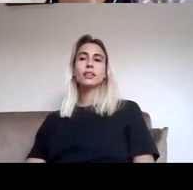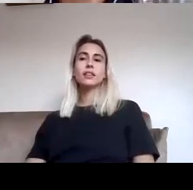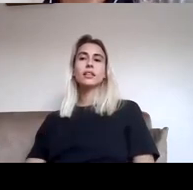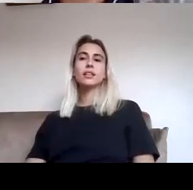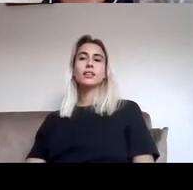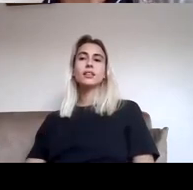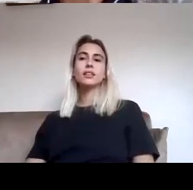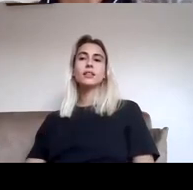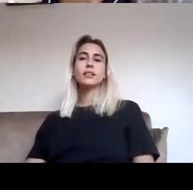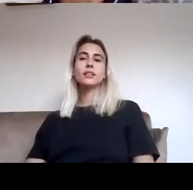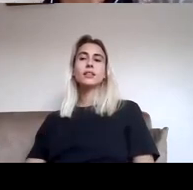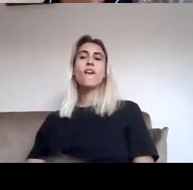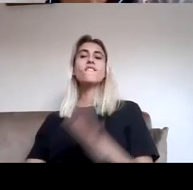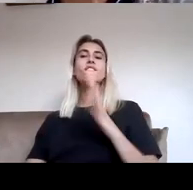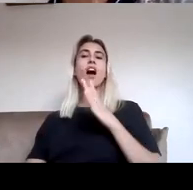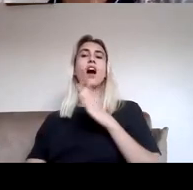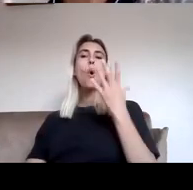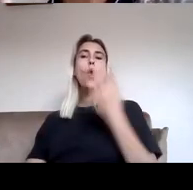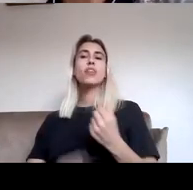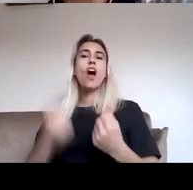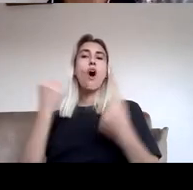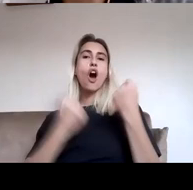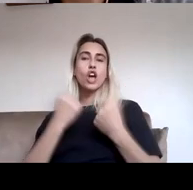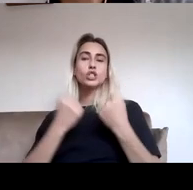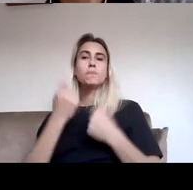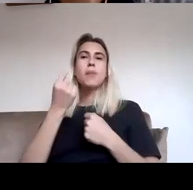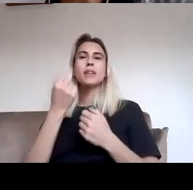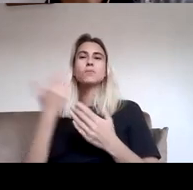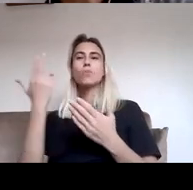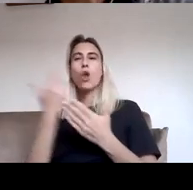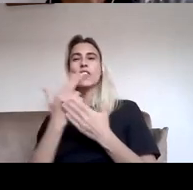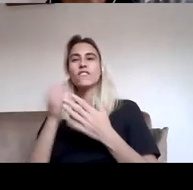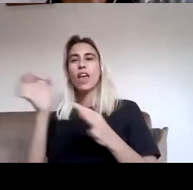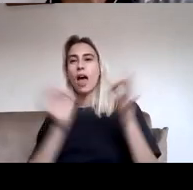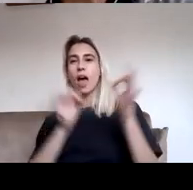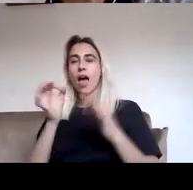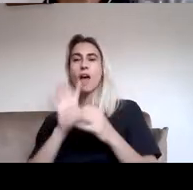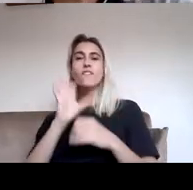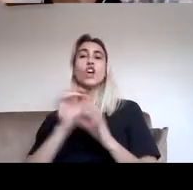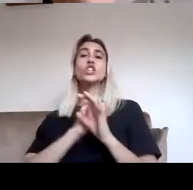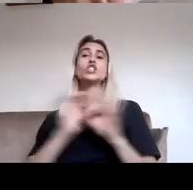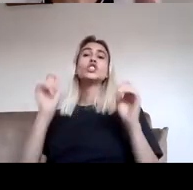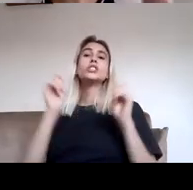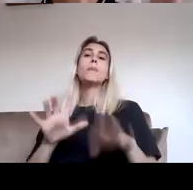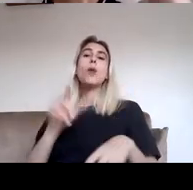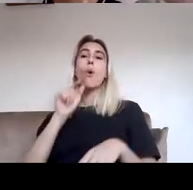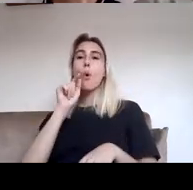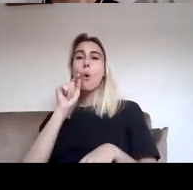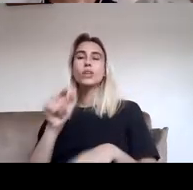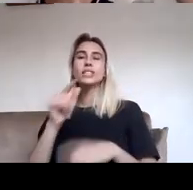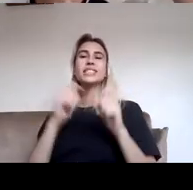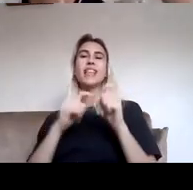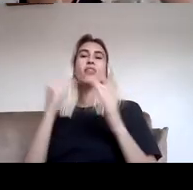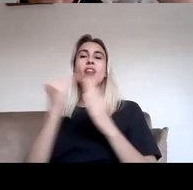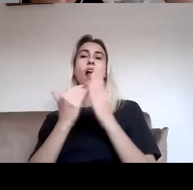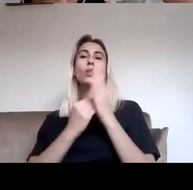çalışılıyor. Var olan aracı biraz modifiye ederek ya da hiç modifiye etmeden oradaki standarda uygun